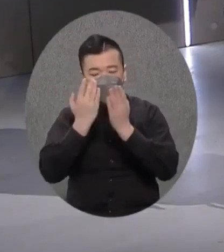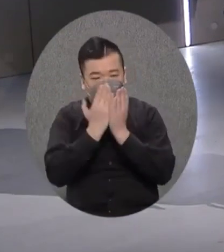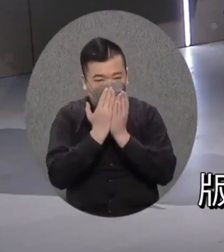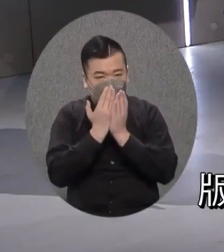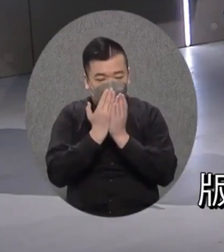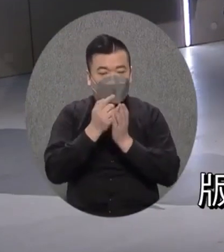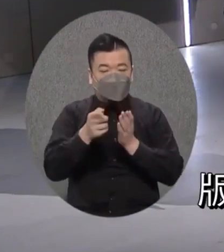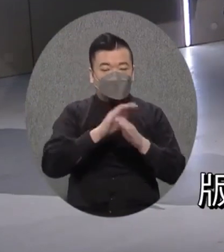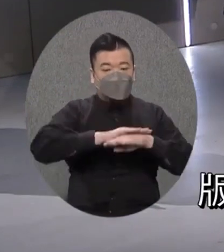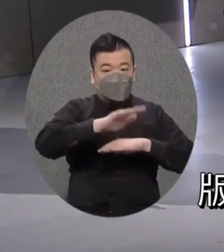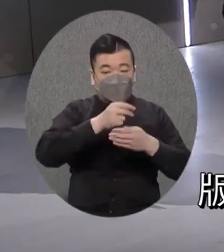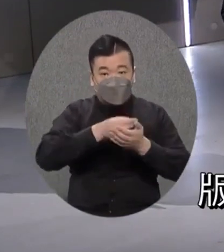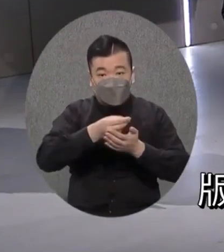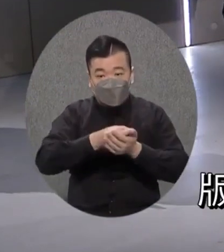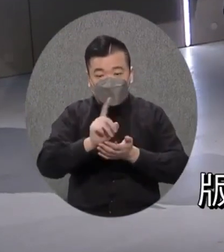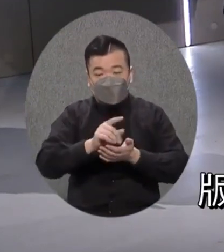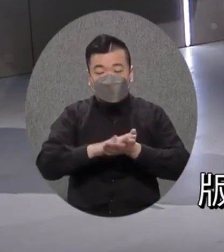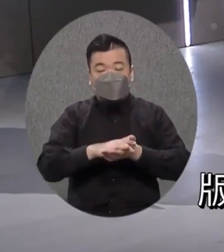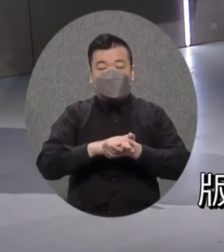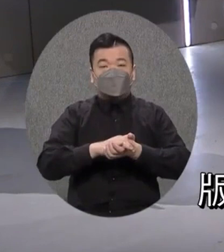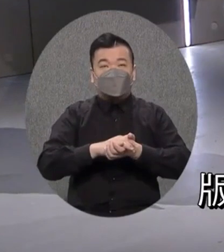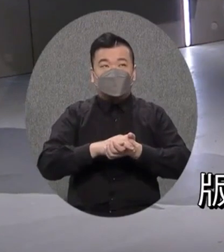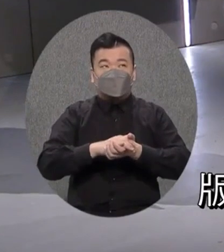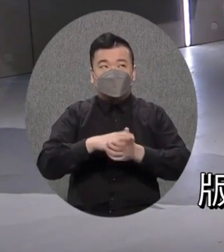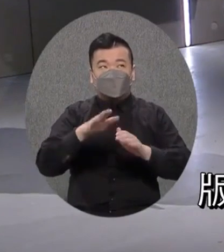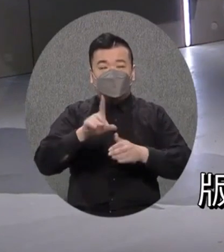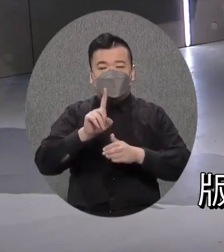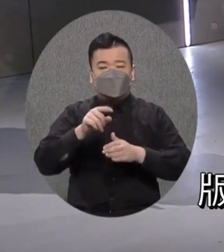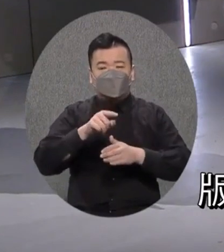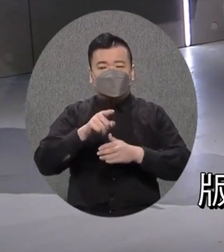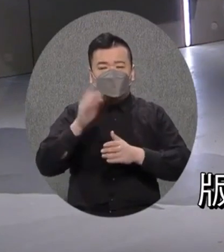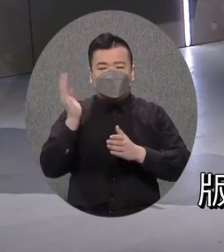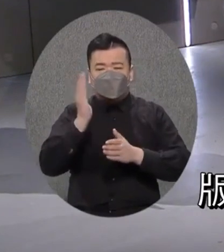候，版畫某個程度上已經開始係一個，因為已經係去